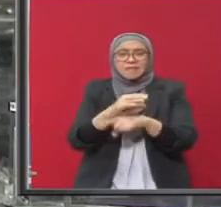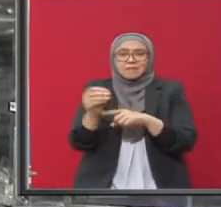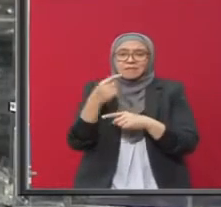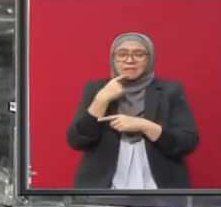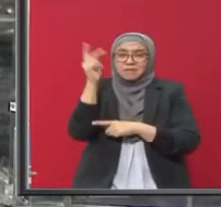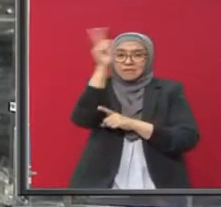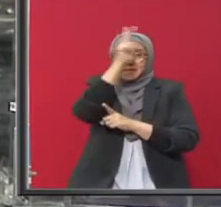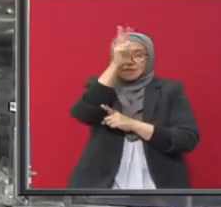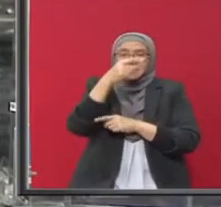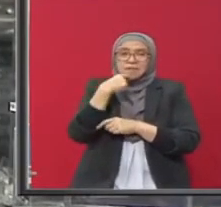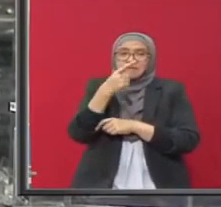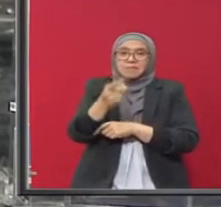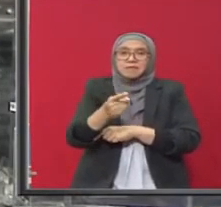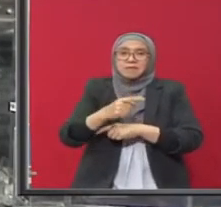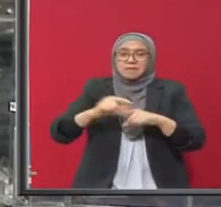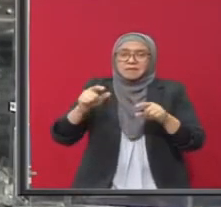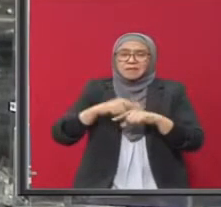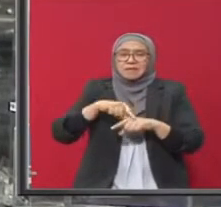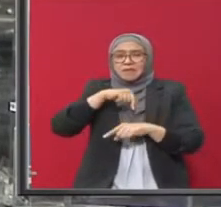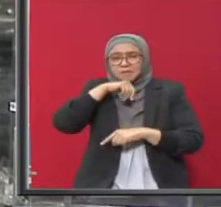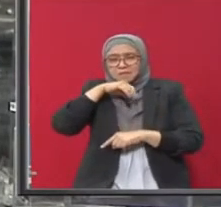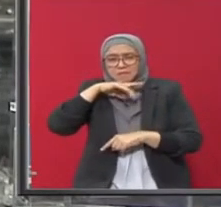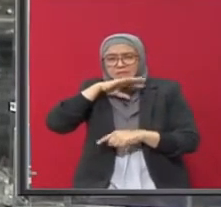juga disalurkan melalui